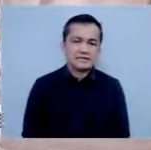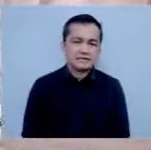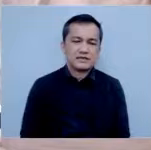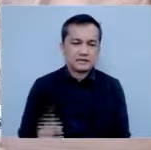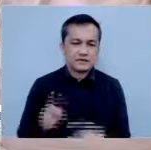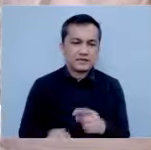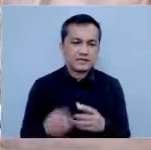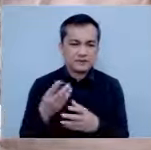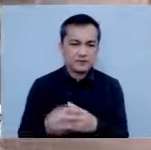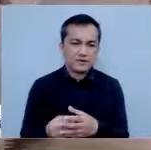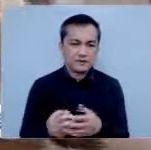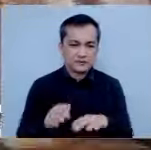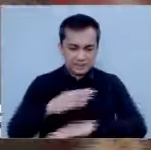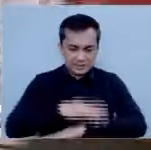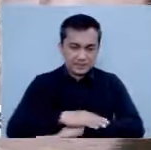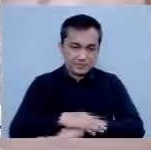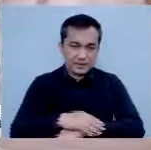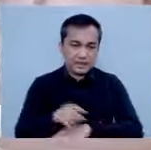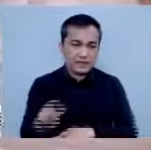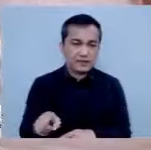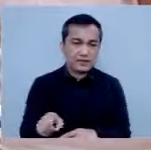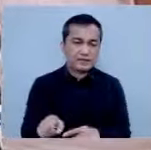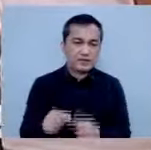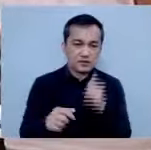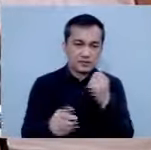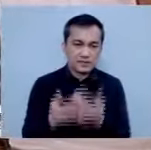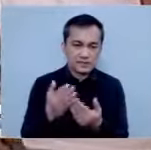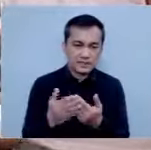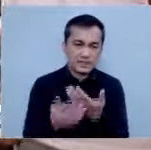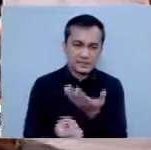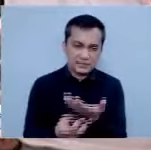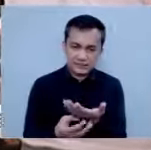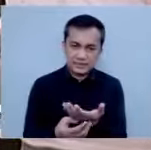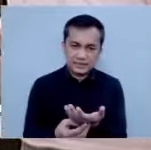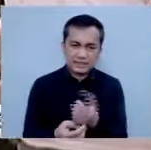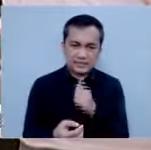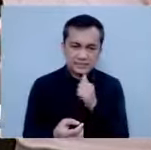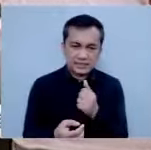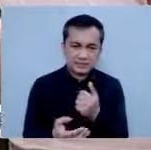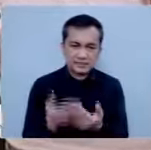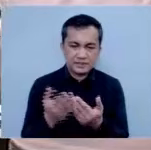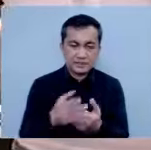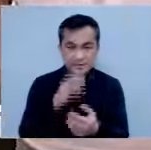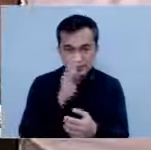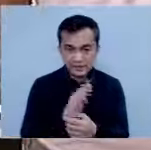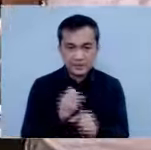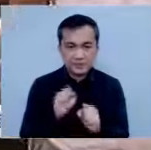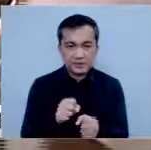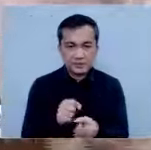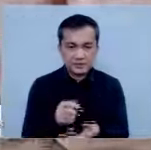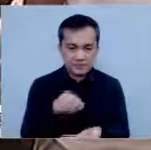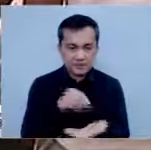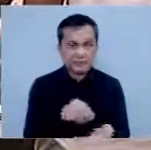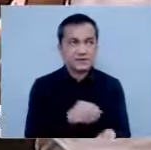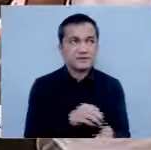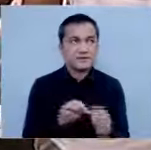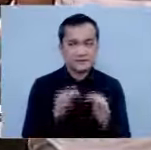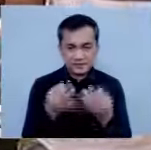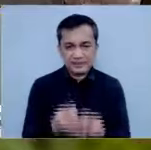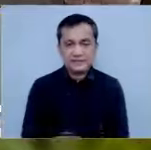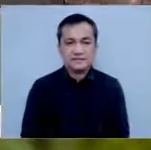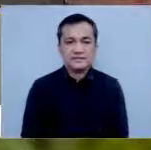kanilang kapagkainan, lalo na't ito yung madaling iluto at hindi madaling masira na pwede ipambaon ng kanilang mga pamilya.